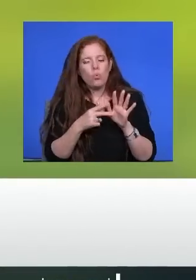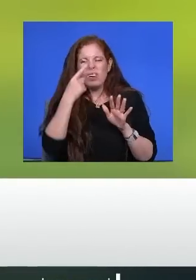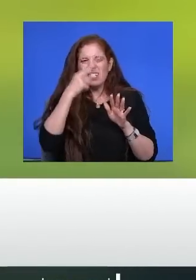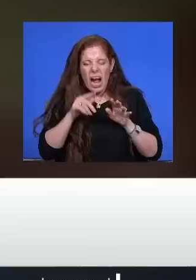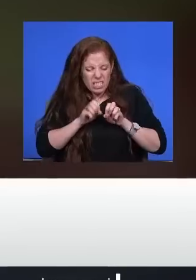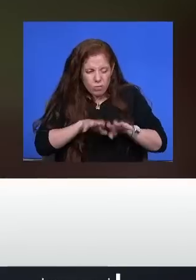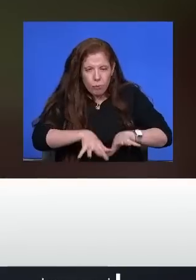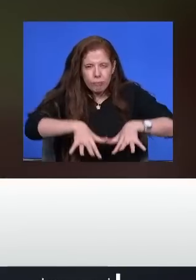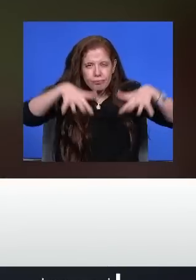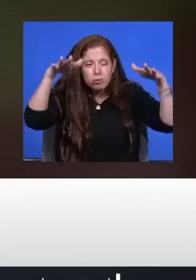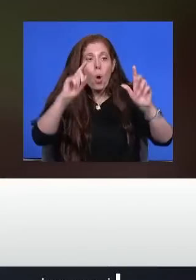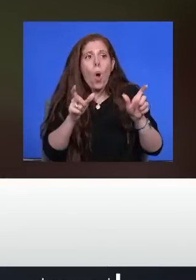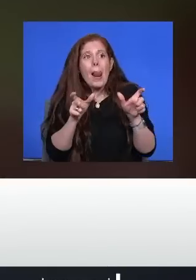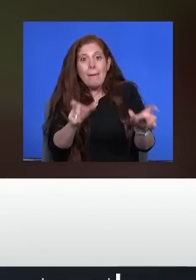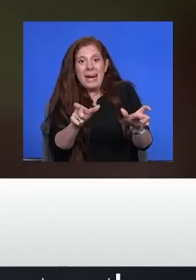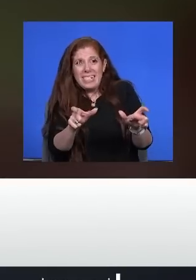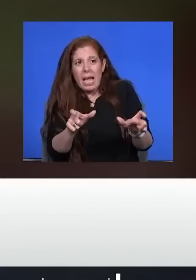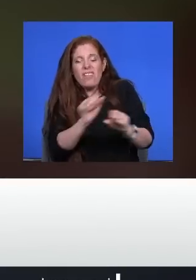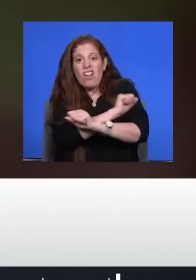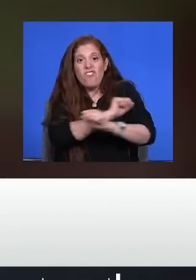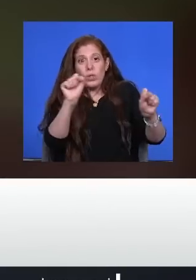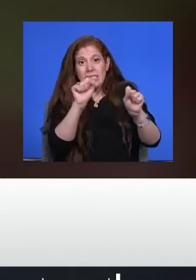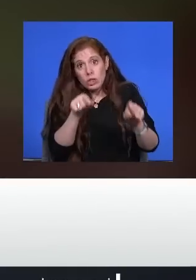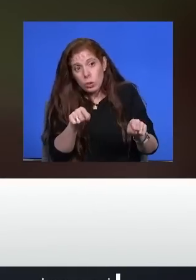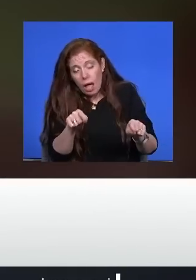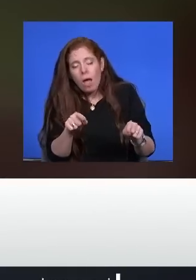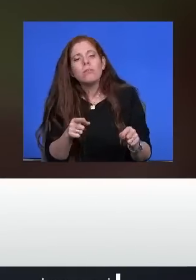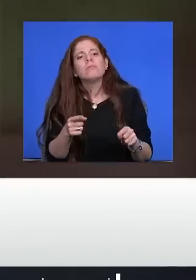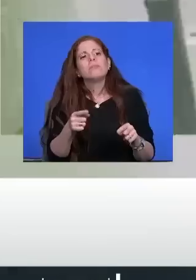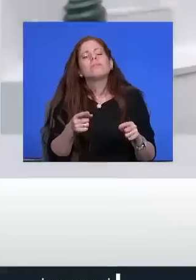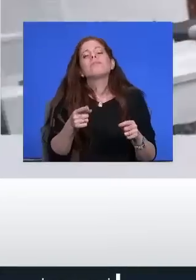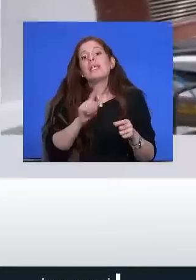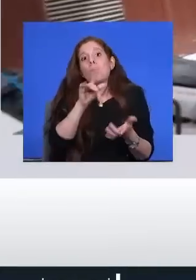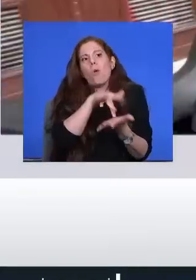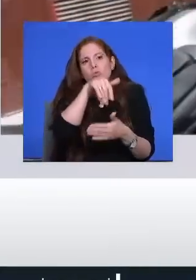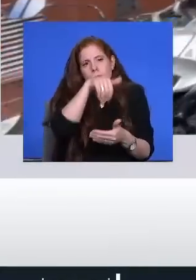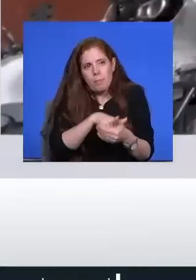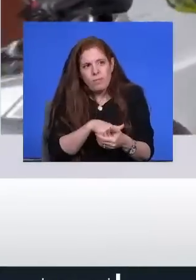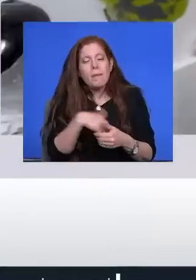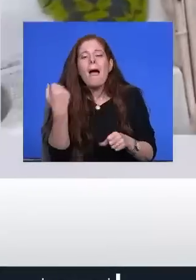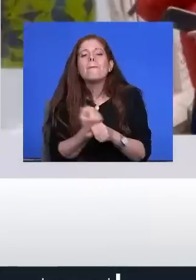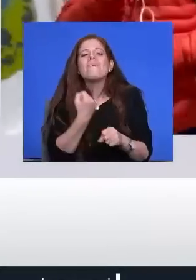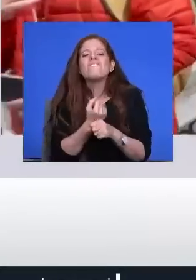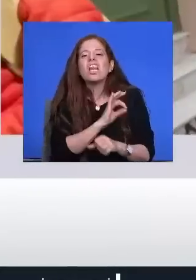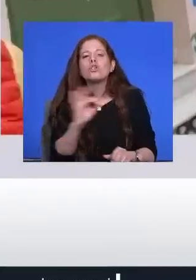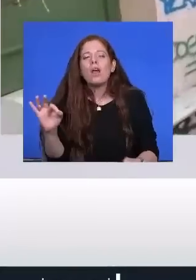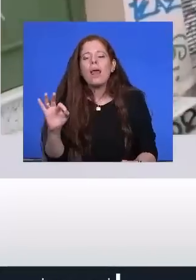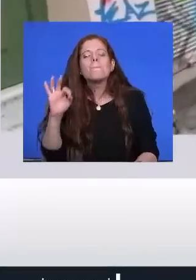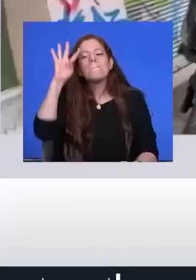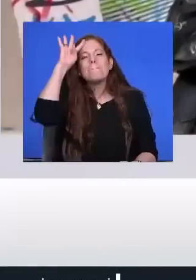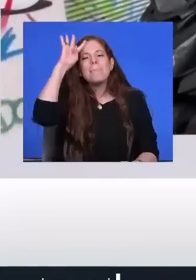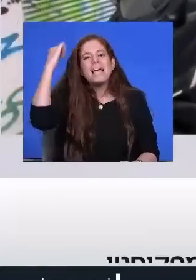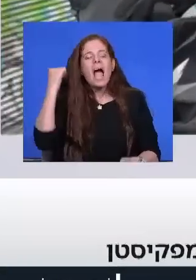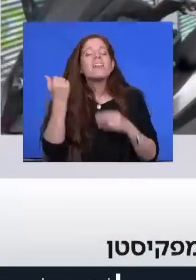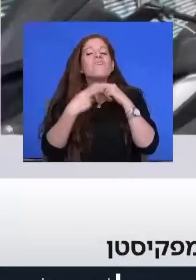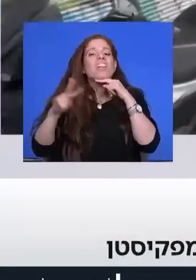לחילופין למלכד אותה ולפוצץ אותה על יושביה. המפעיל שלהם בטהרן הבטיח להם 16,000 יורו